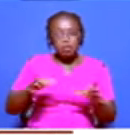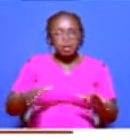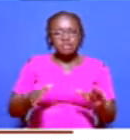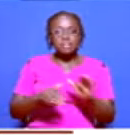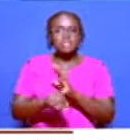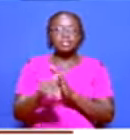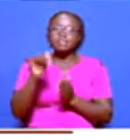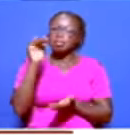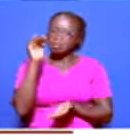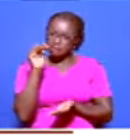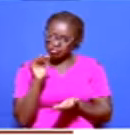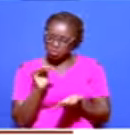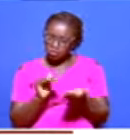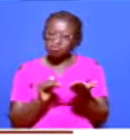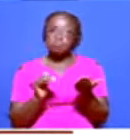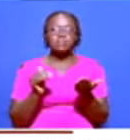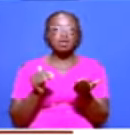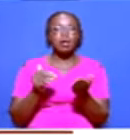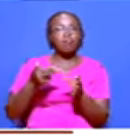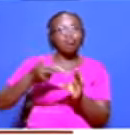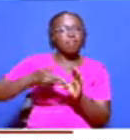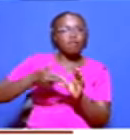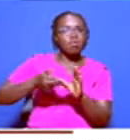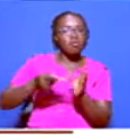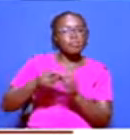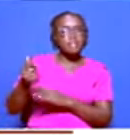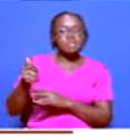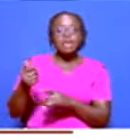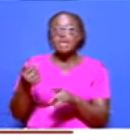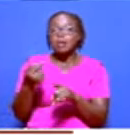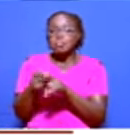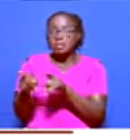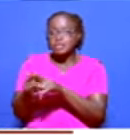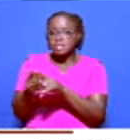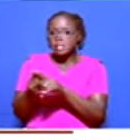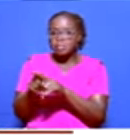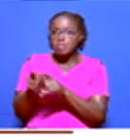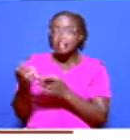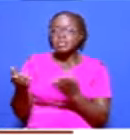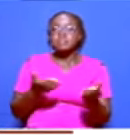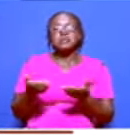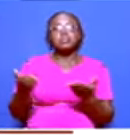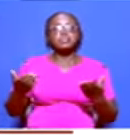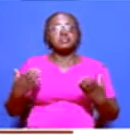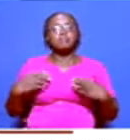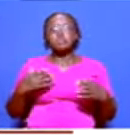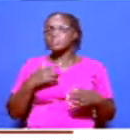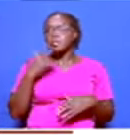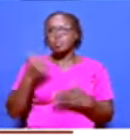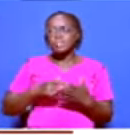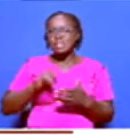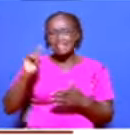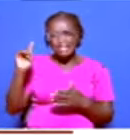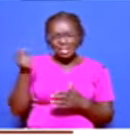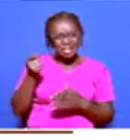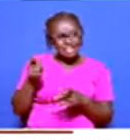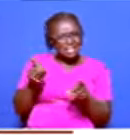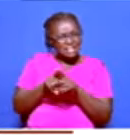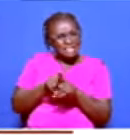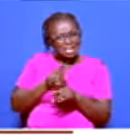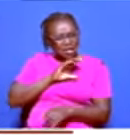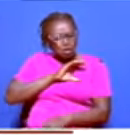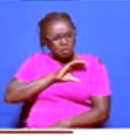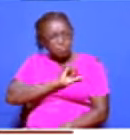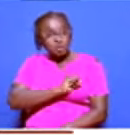kupunguza bei za mafuta. Hata hivyo mtazamaji, wauzaji mafuta wamesema Wakenya watalazimika kusubiri kwa muda wa wiki